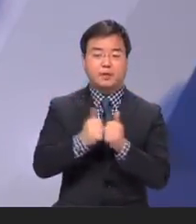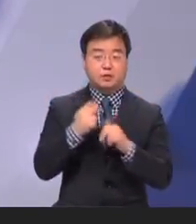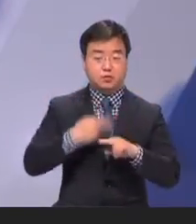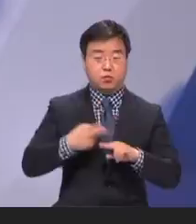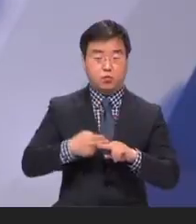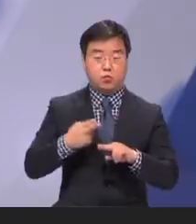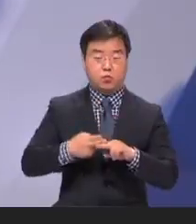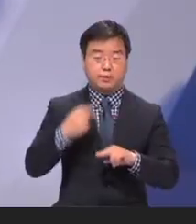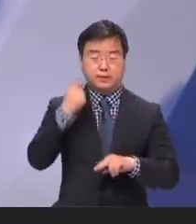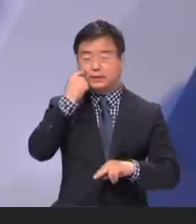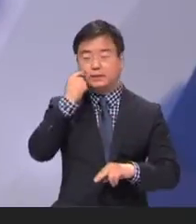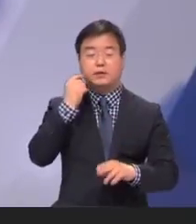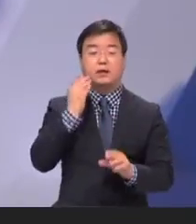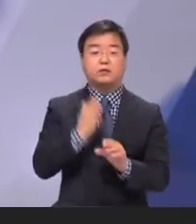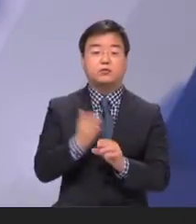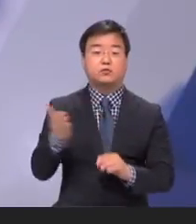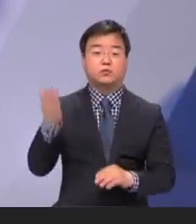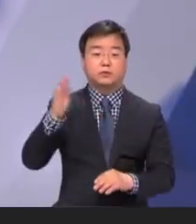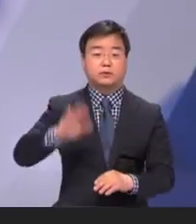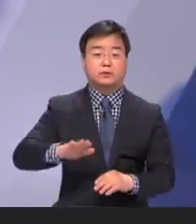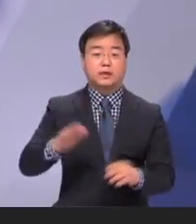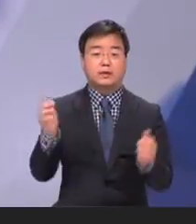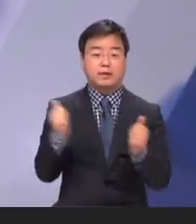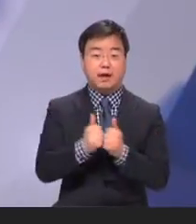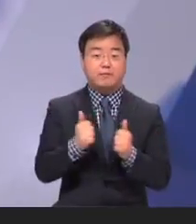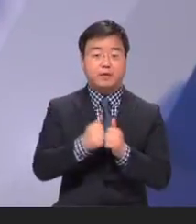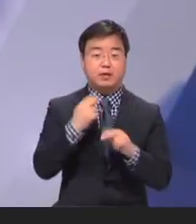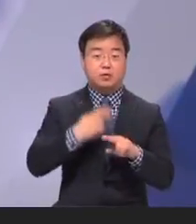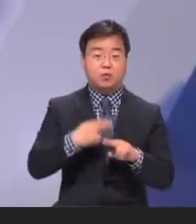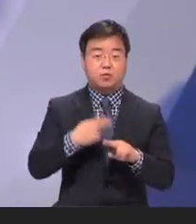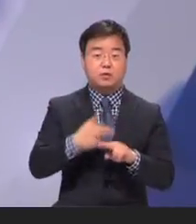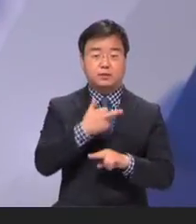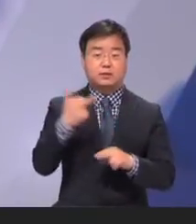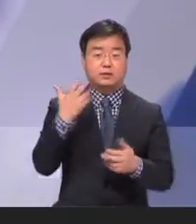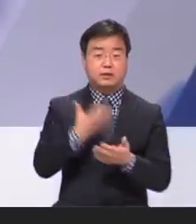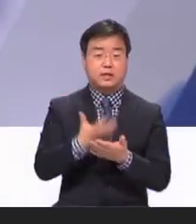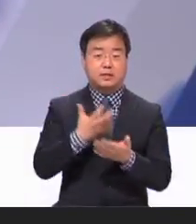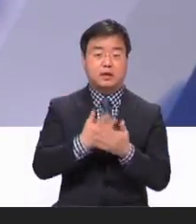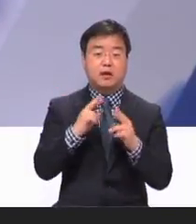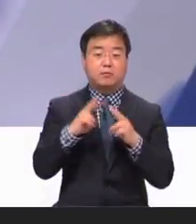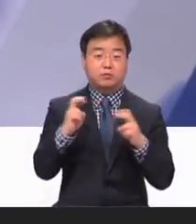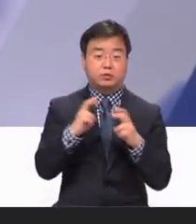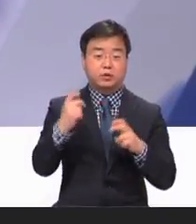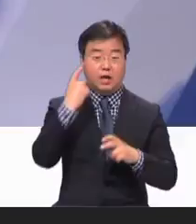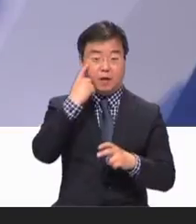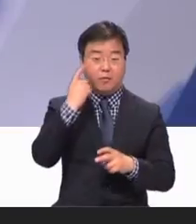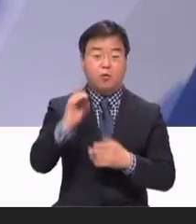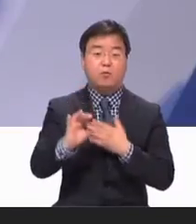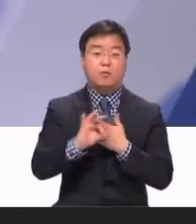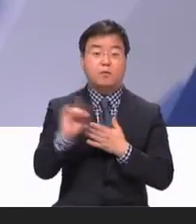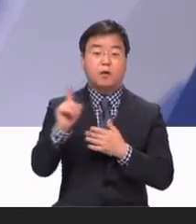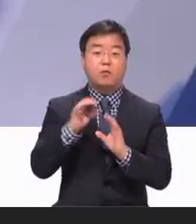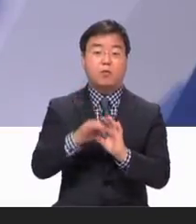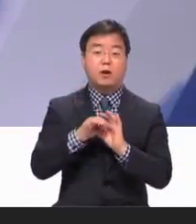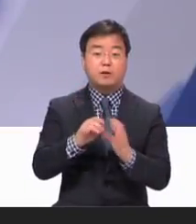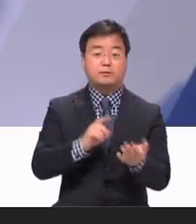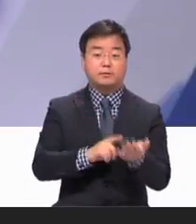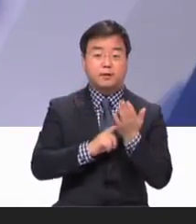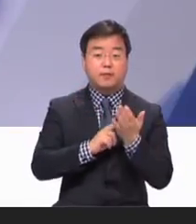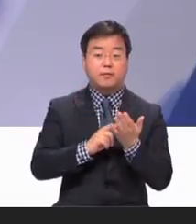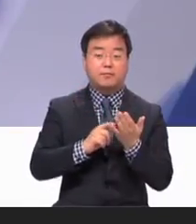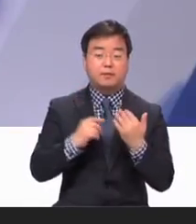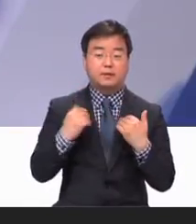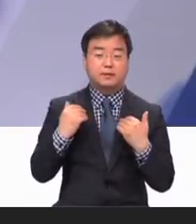아주 각광을 받고 있는데 남자 요리 빅데이터 분석을 해봐도 관련 키워드로 등장을 하는 것이